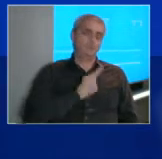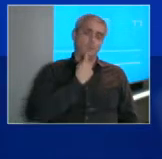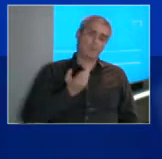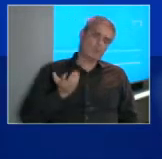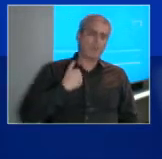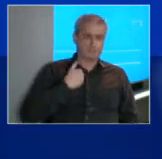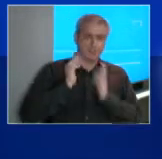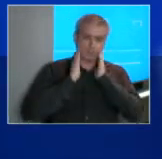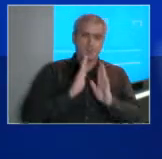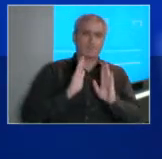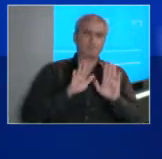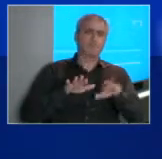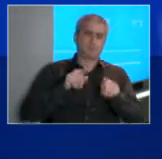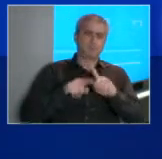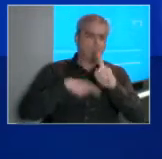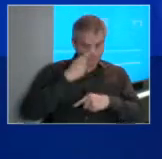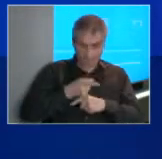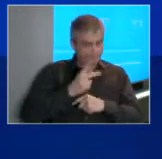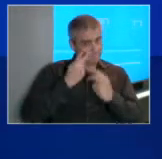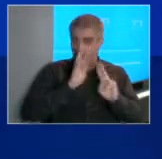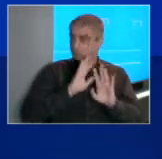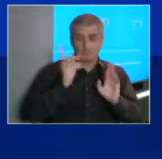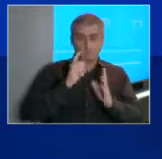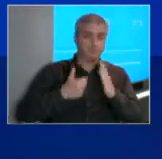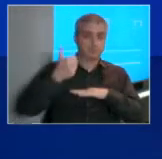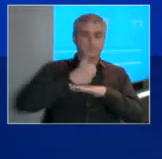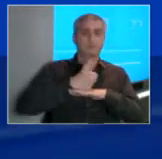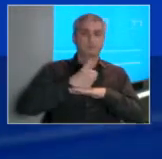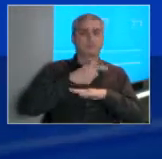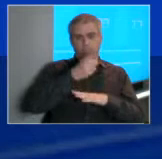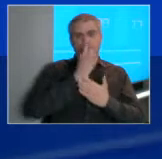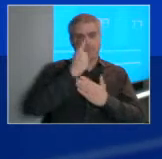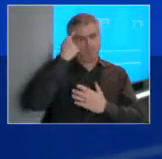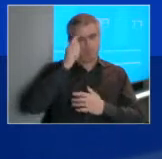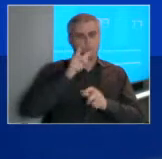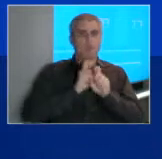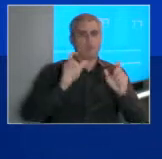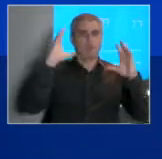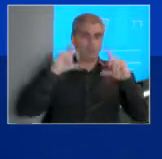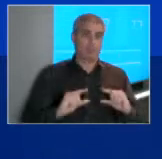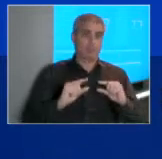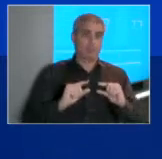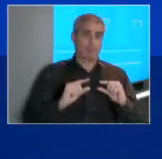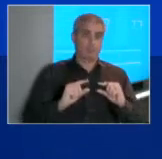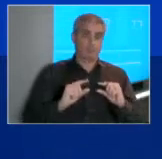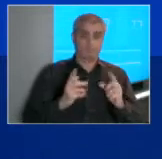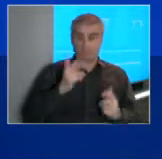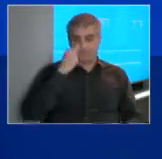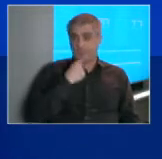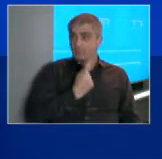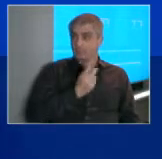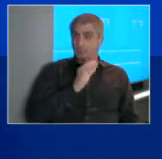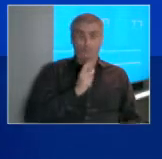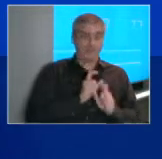אומרים, אנחנו מאמינים שהממשלה הבאה, ולא משנה מי יישב בממשלה הבאה, הם כבר ידאגו שהגירעון יהיה נמוך. עכשיו, צריך להגיד,